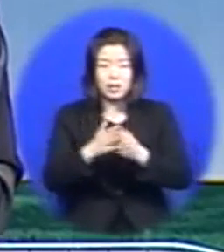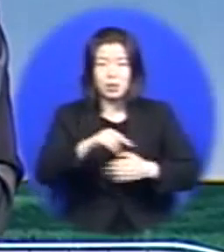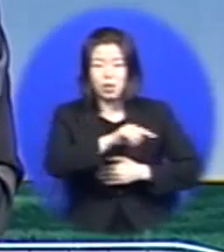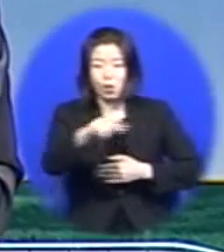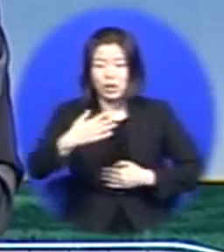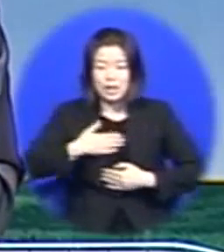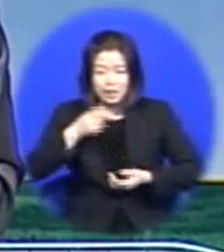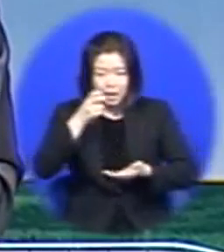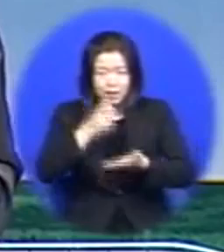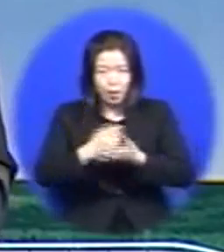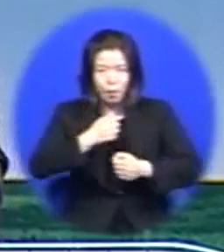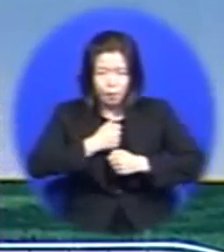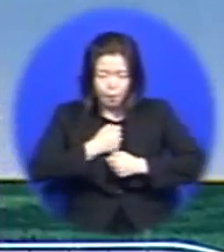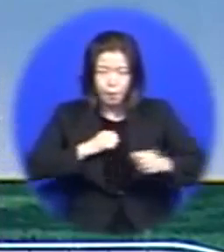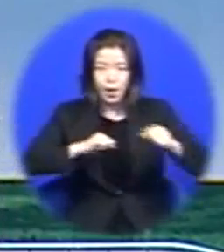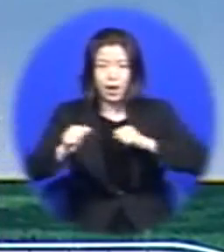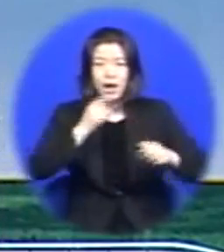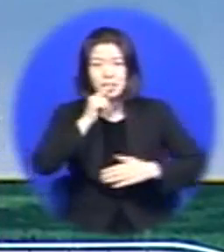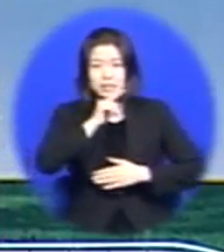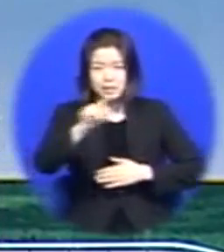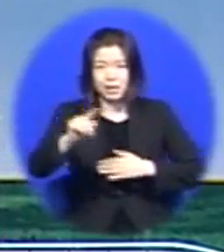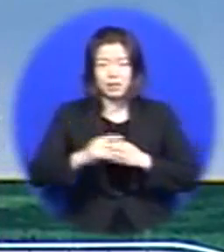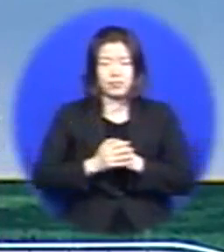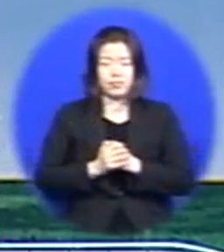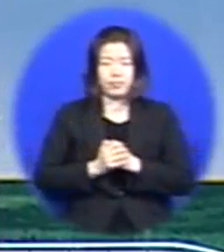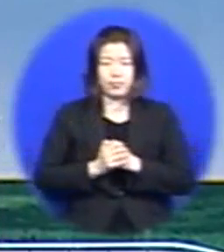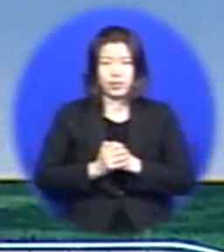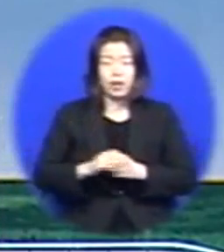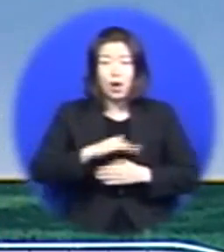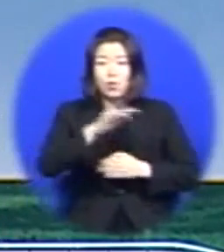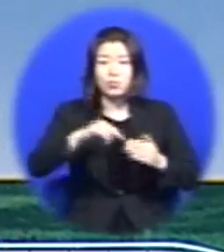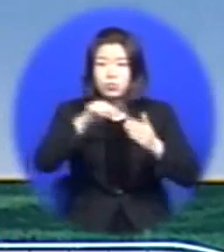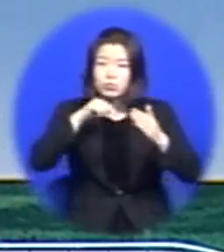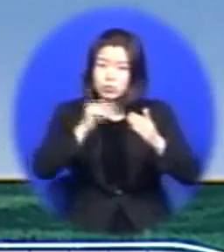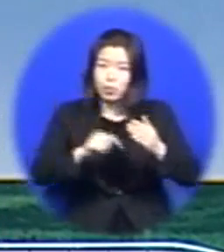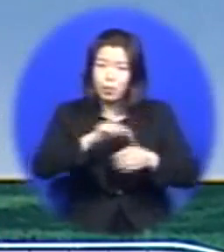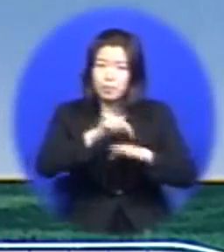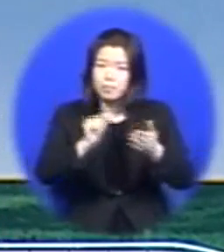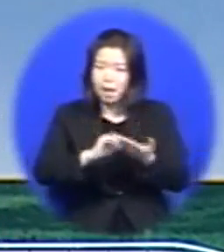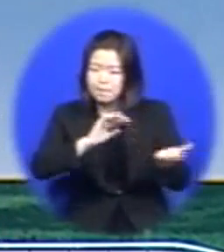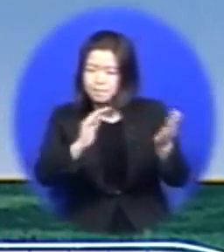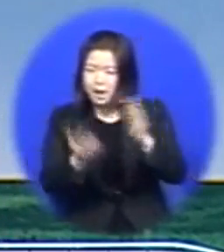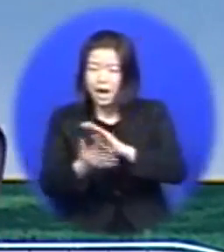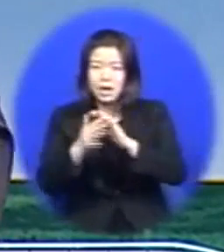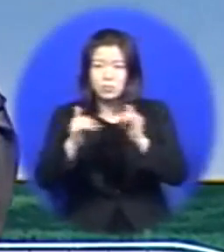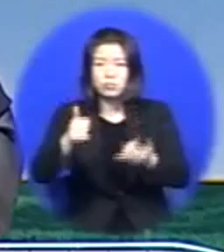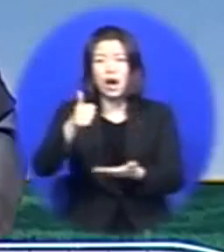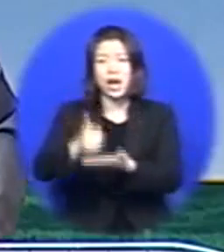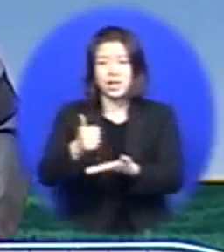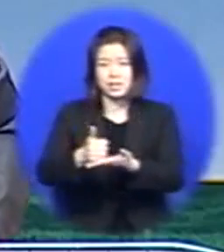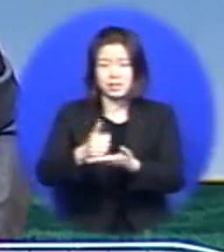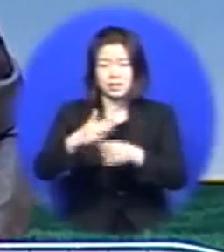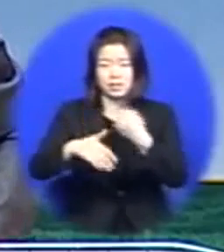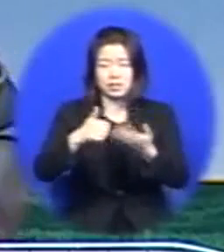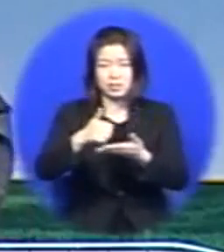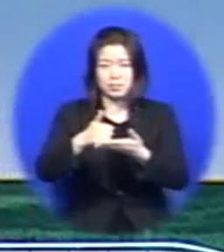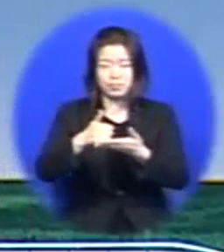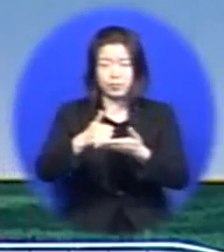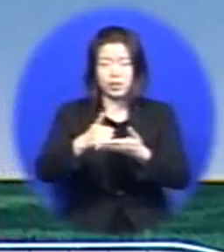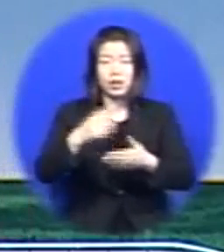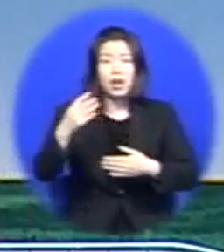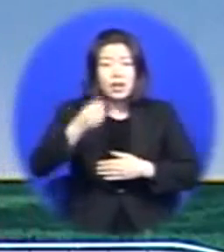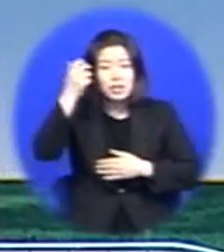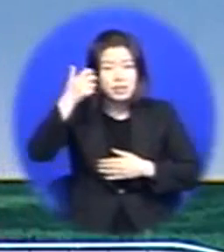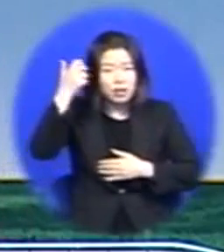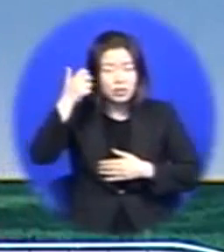내 규례를 지켜 행할지라. 우리 속마음을 뒤집어 놓으실 분도 하나님이세요. 성령을